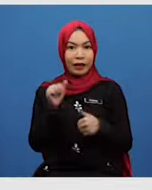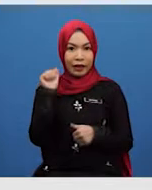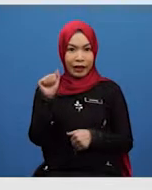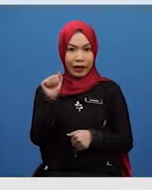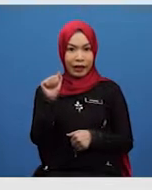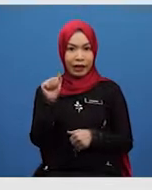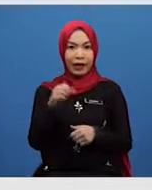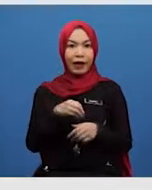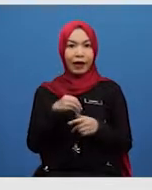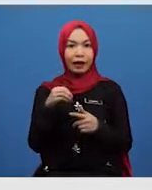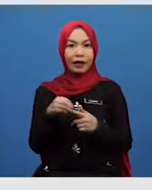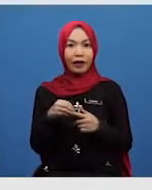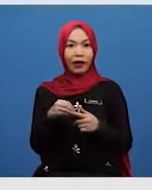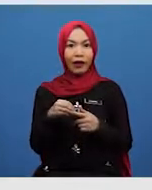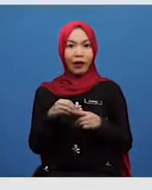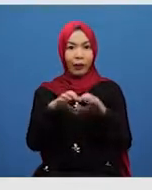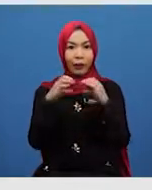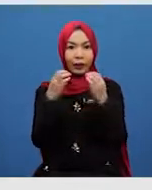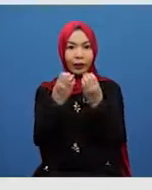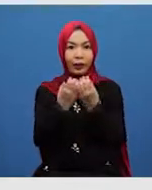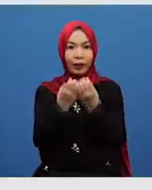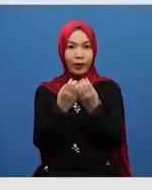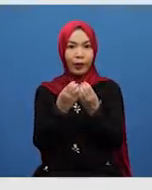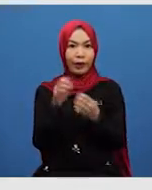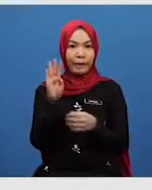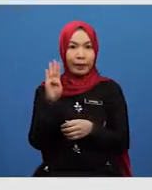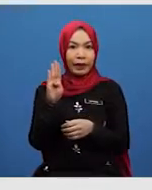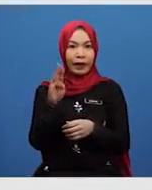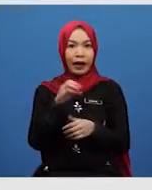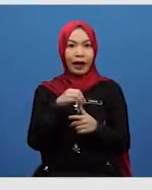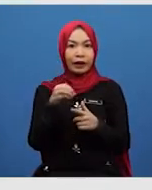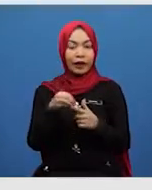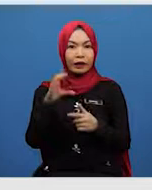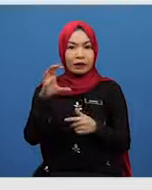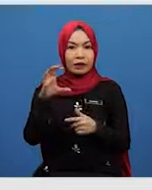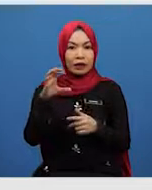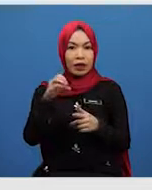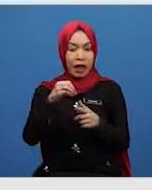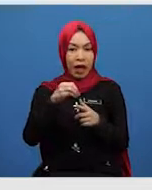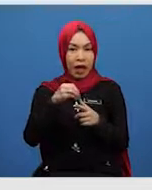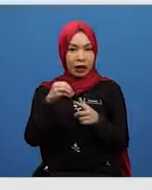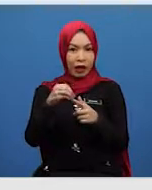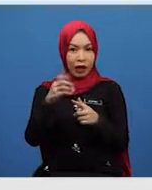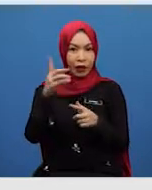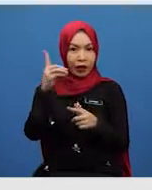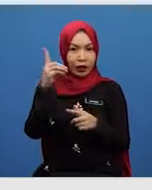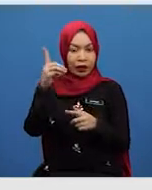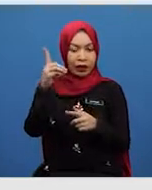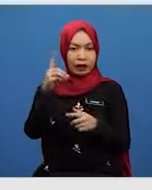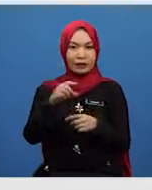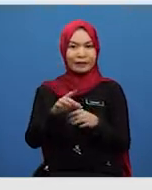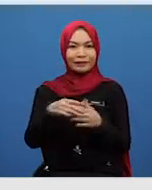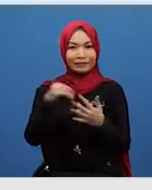keturunan si pencapaian pembangunan dan di kemampuan menghantar